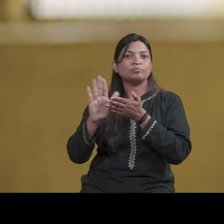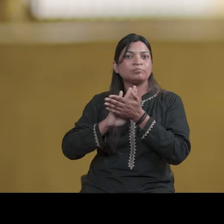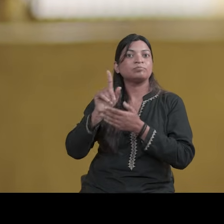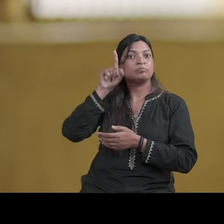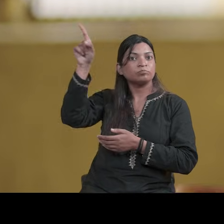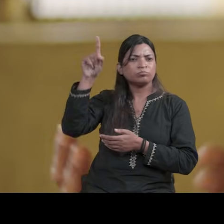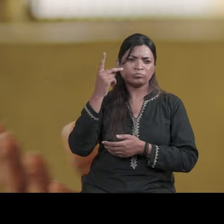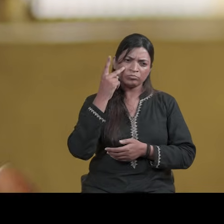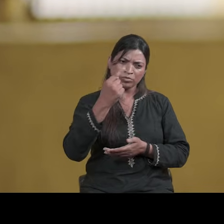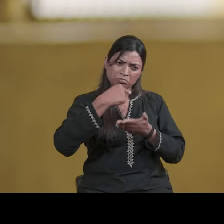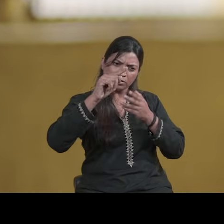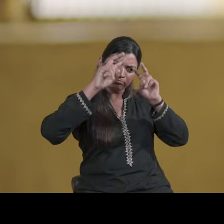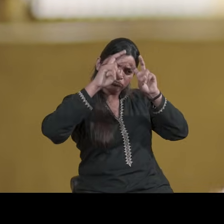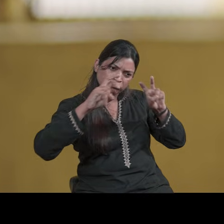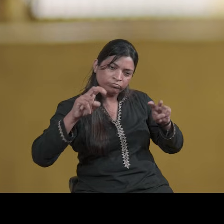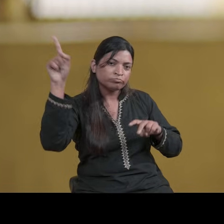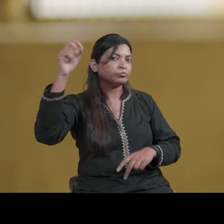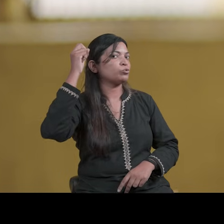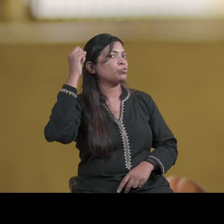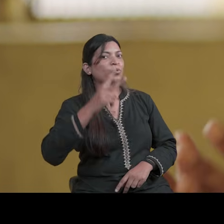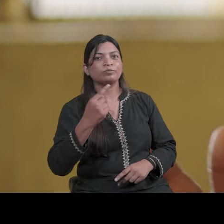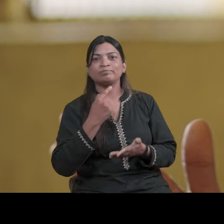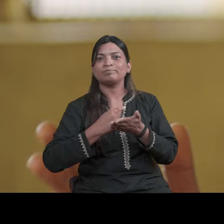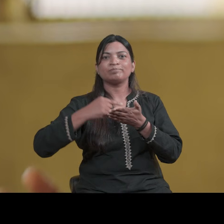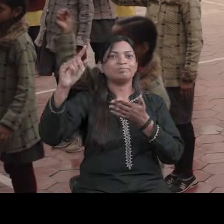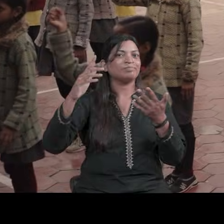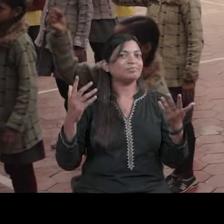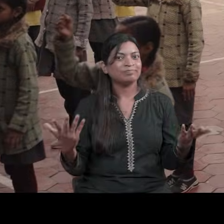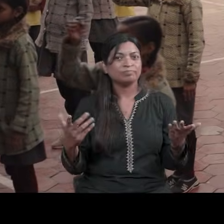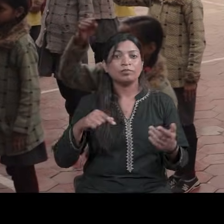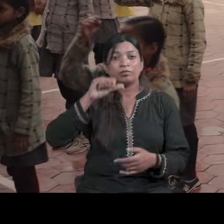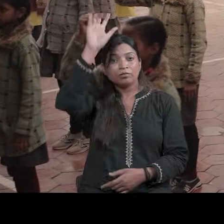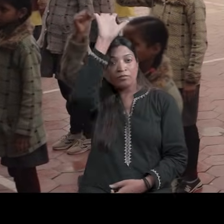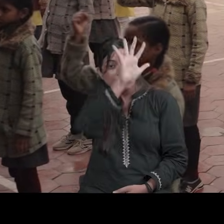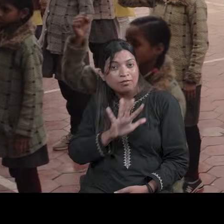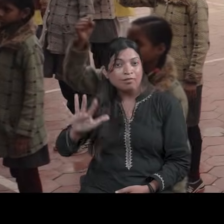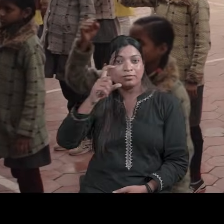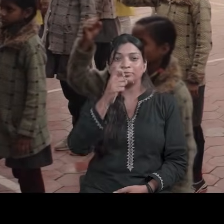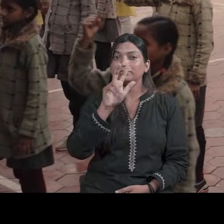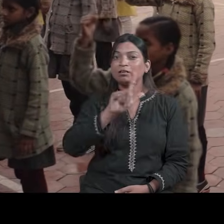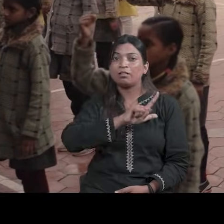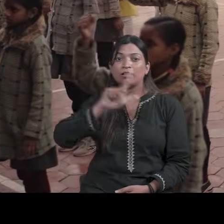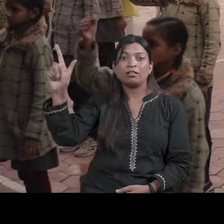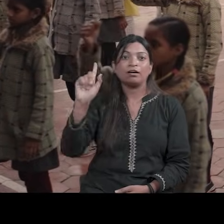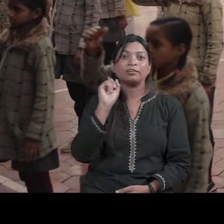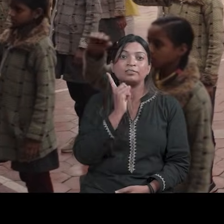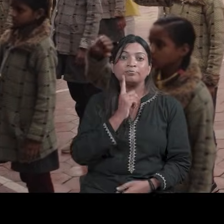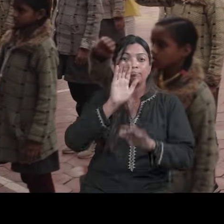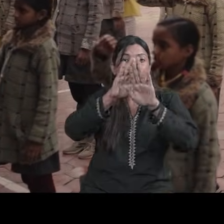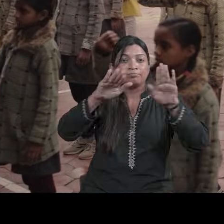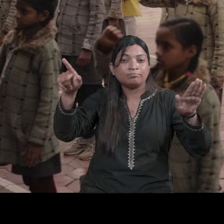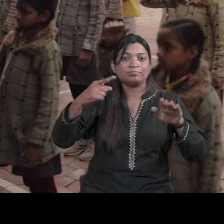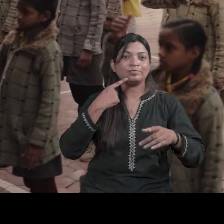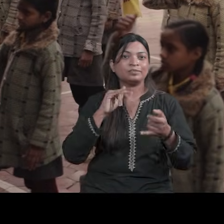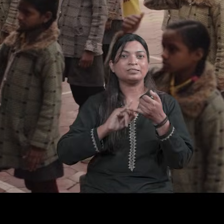पर रिसर्च किया, अल्टीमेटली उसको ओके किया। आज पूरे भारत के 78 लाख मूक बधिर जब इशारों की भाषा में राष्ट्रगान गाते